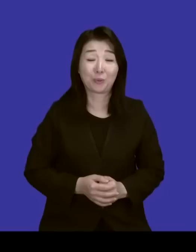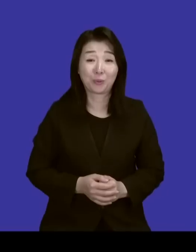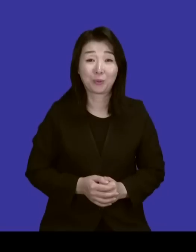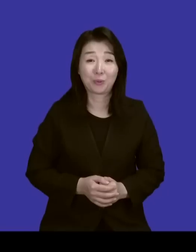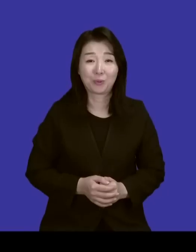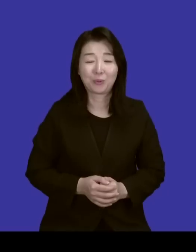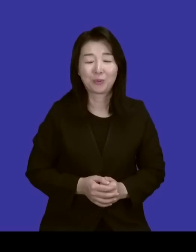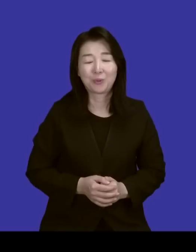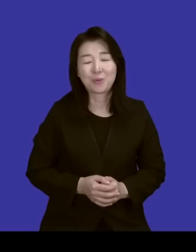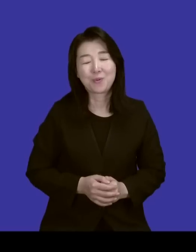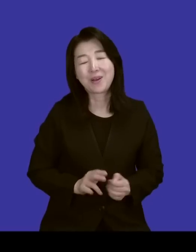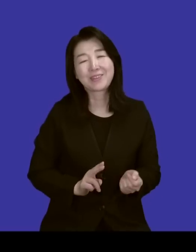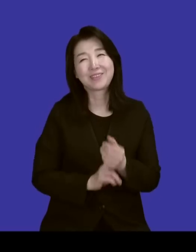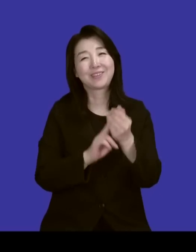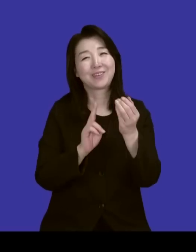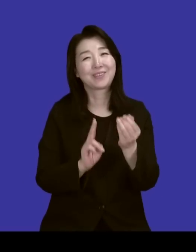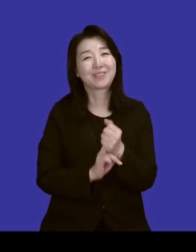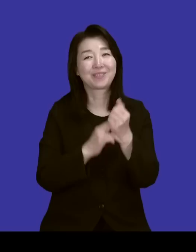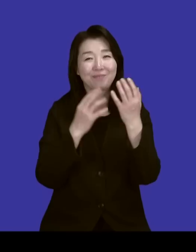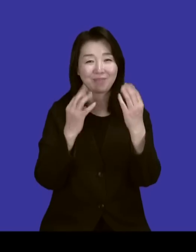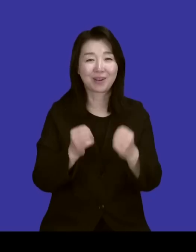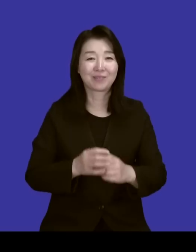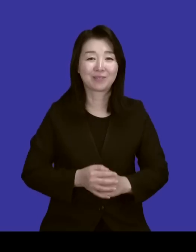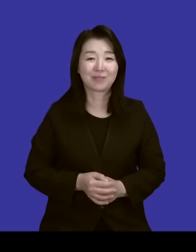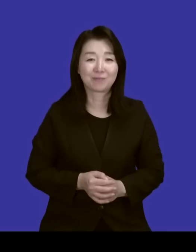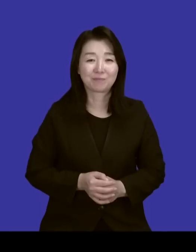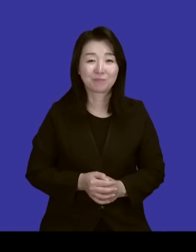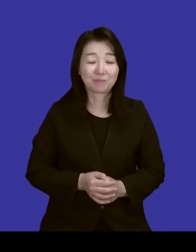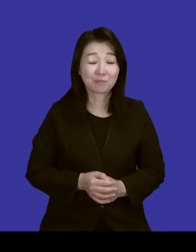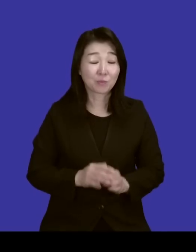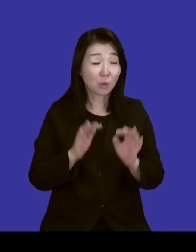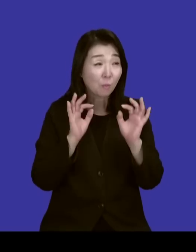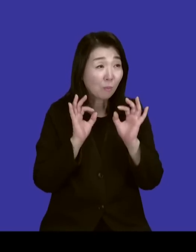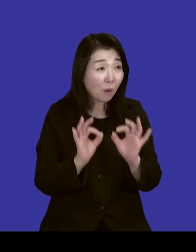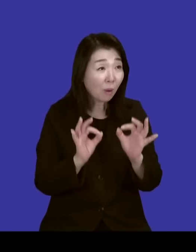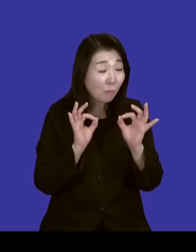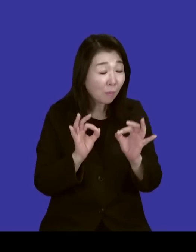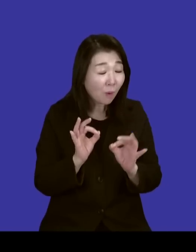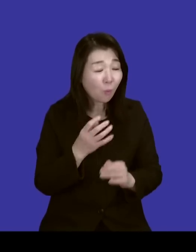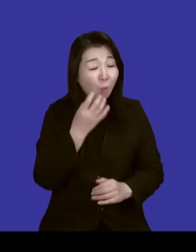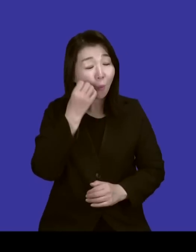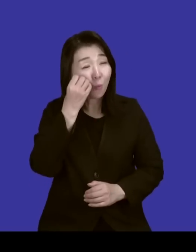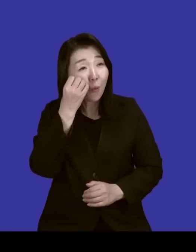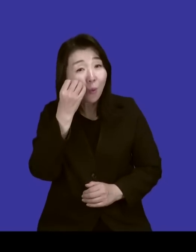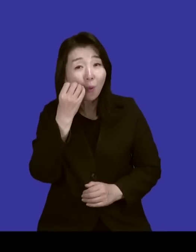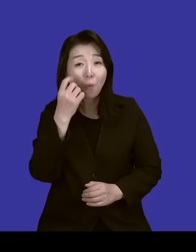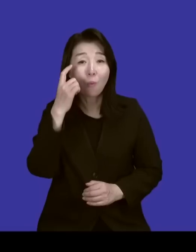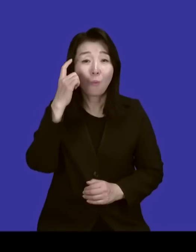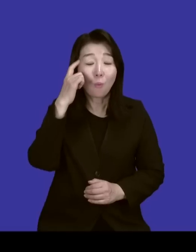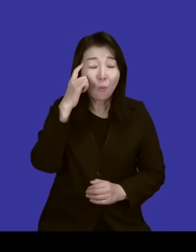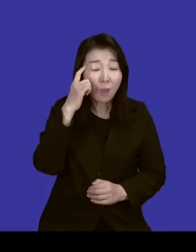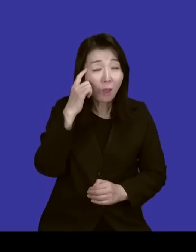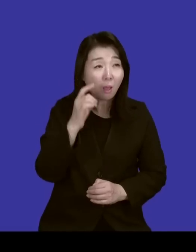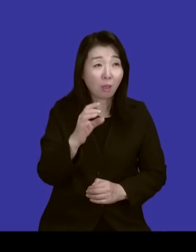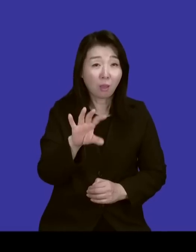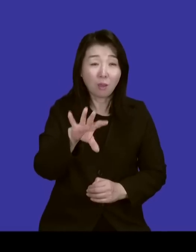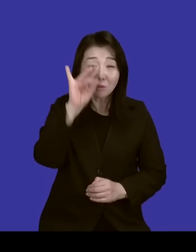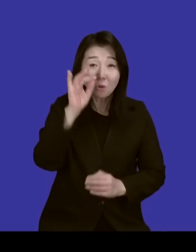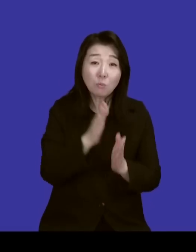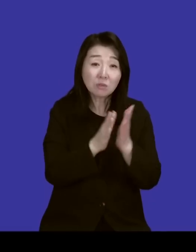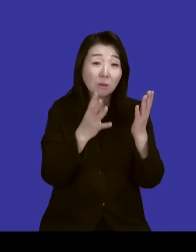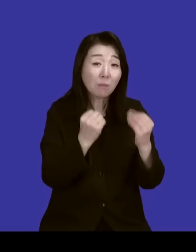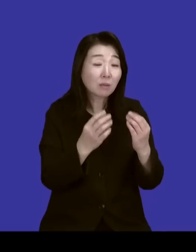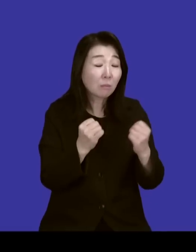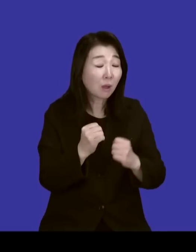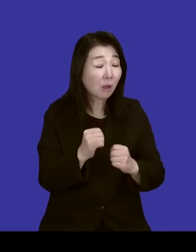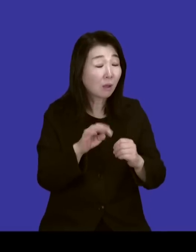많은 역사를 이뤄냈네요. 진짜 들으면 들을수록 정말 신기하게 어떻게 이렇게 원조가 많으실 수 있어요. 혹시